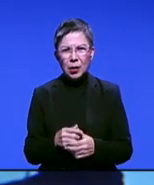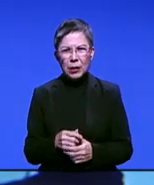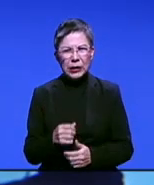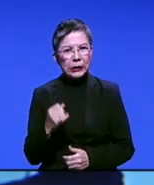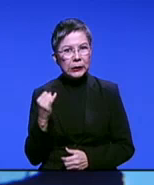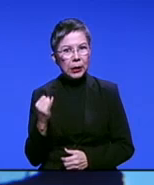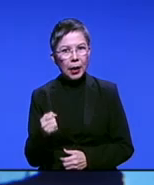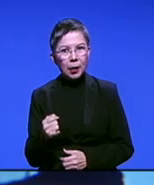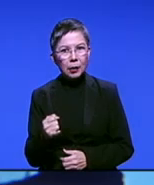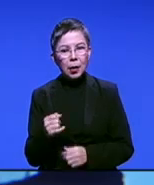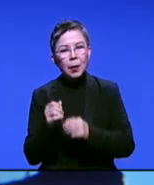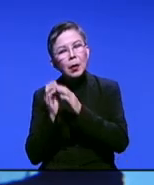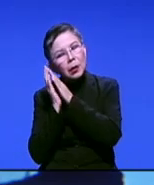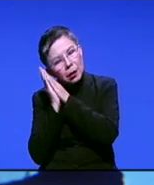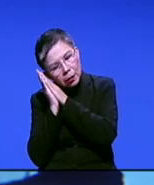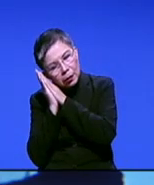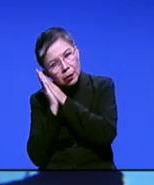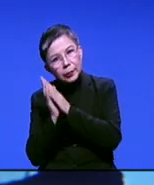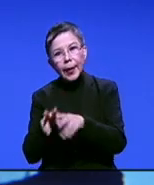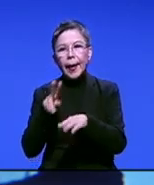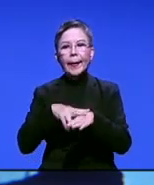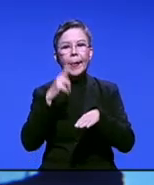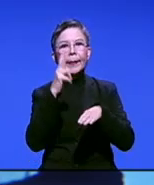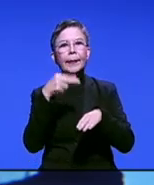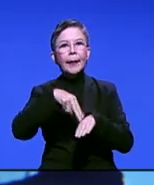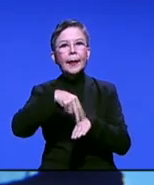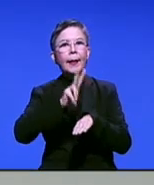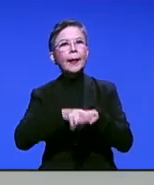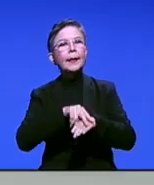terpuji, mulai dari tidur sampai mengangkat kaki di meja.